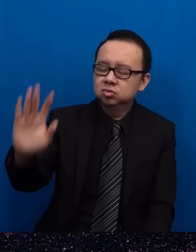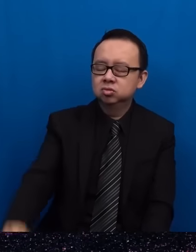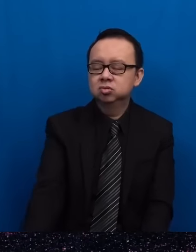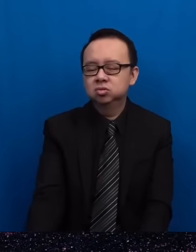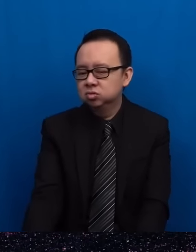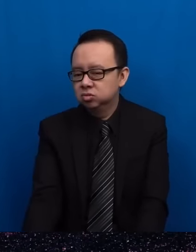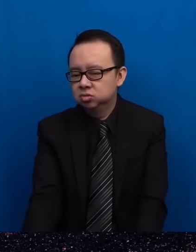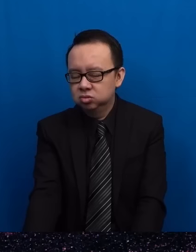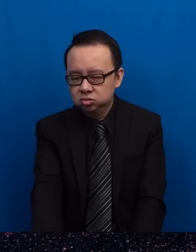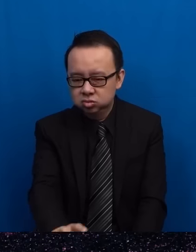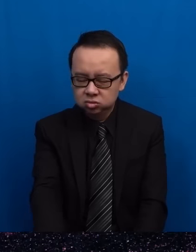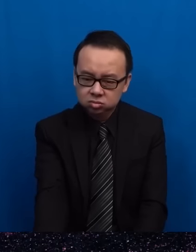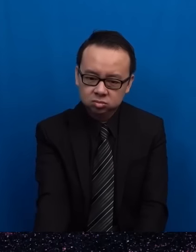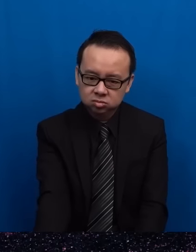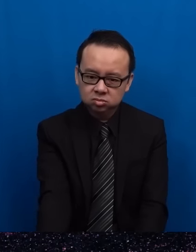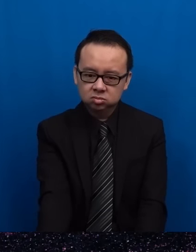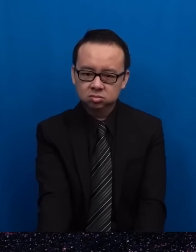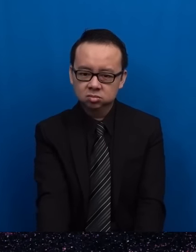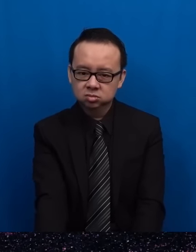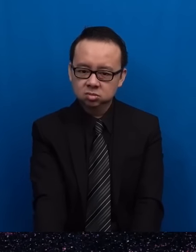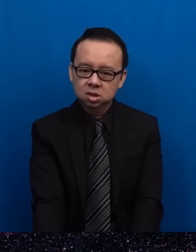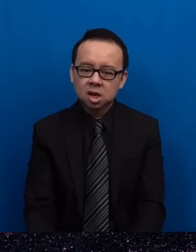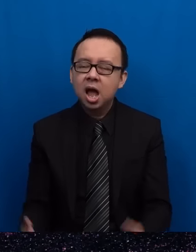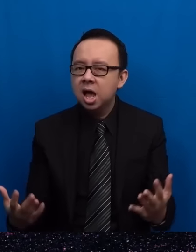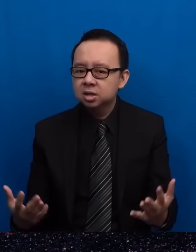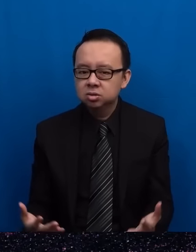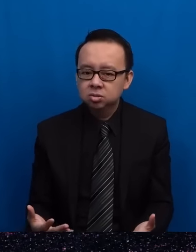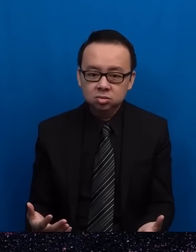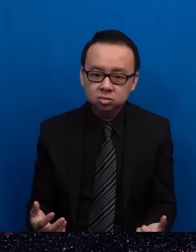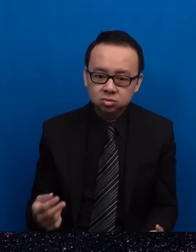lagi. Ganti kata engkau dengan aku.